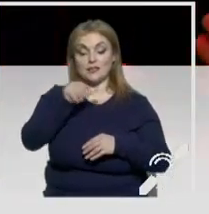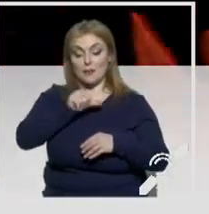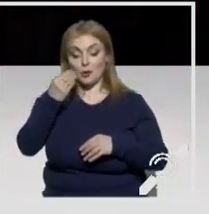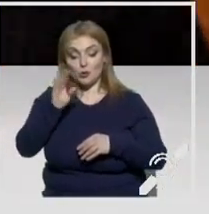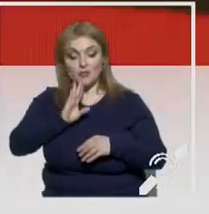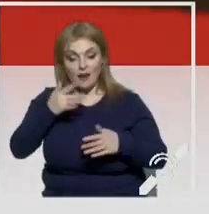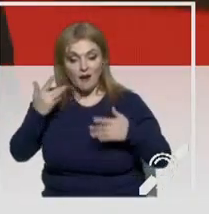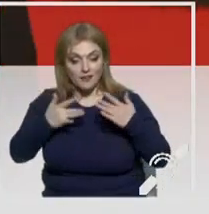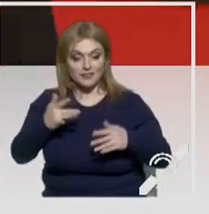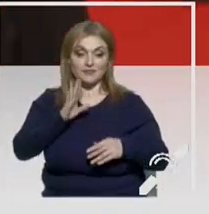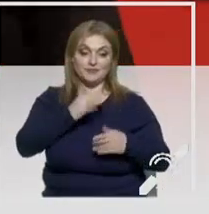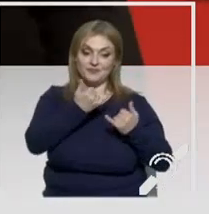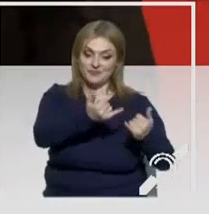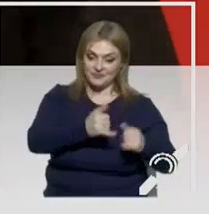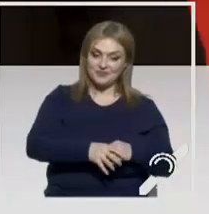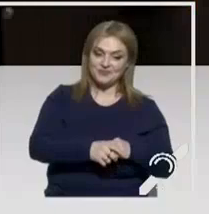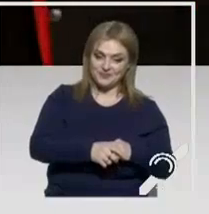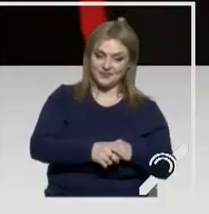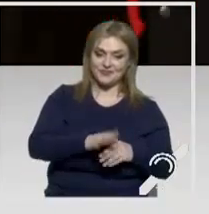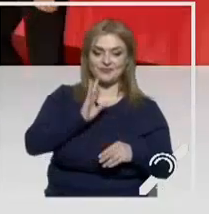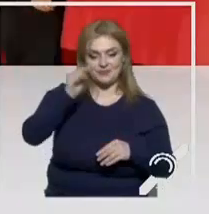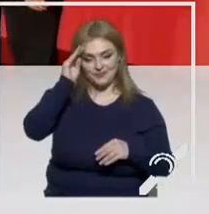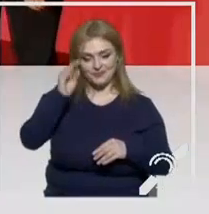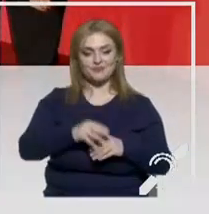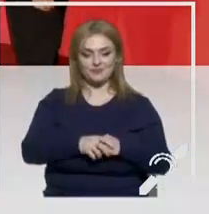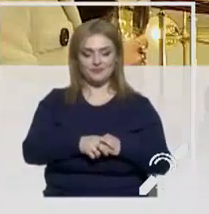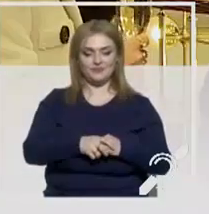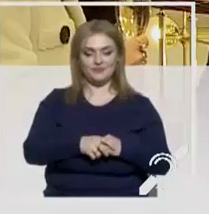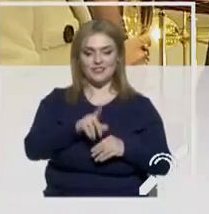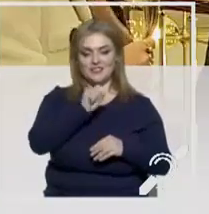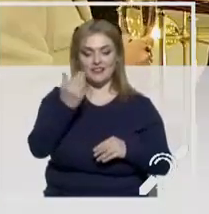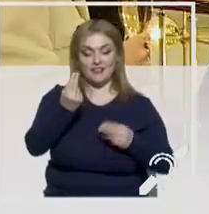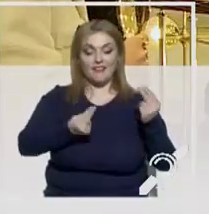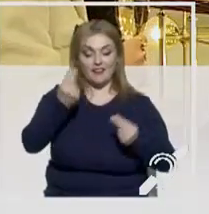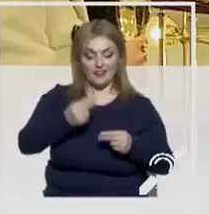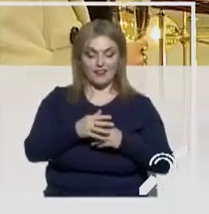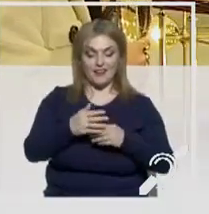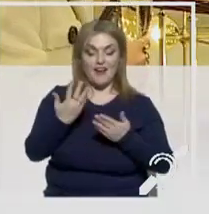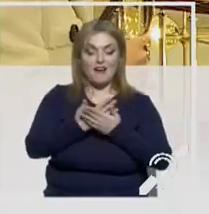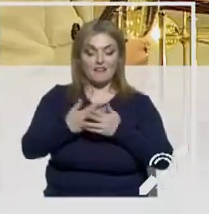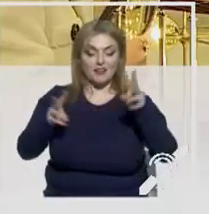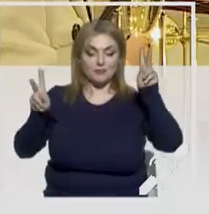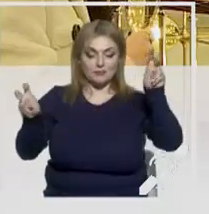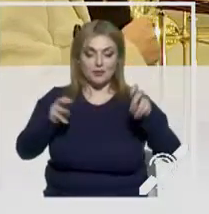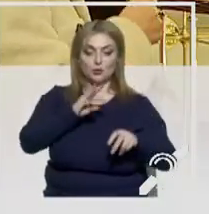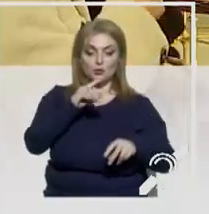Anatol Mărzenco și Tincuța Jusan pentru rolurile din filmul Tunete. Mă regăsesc